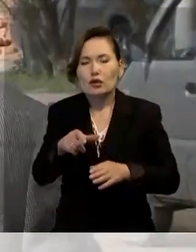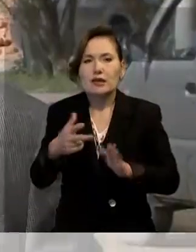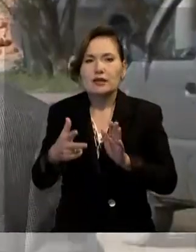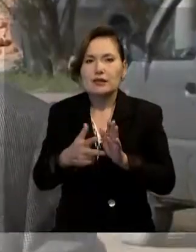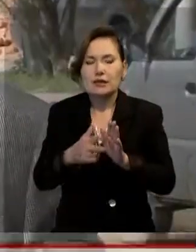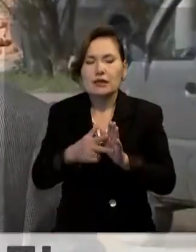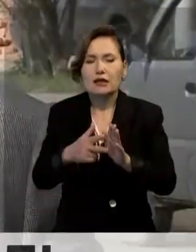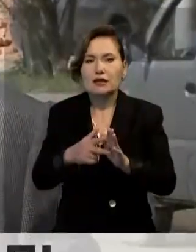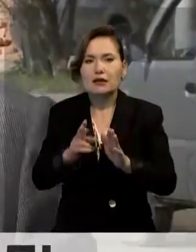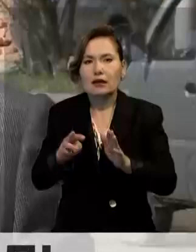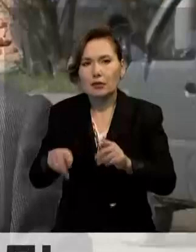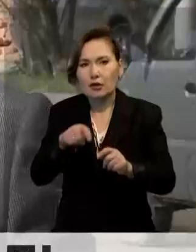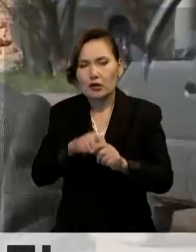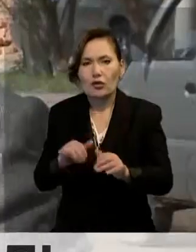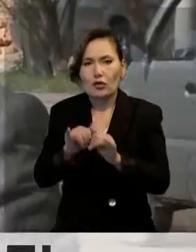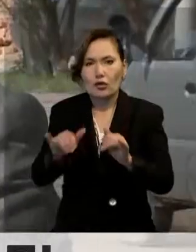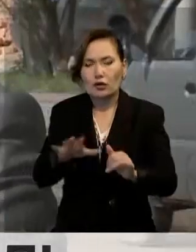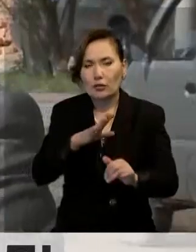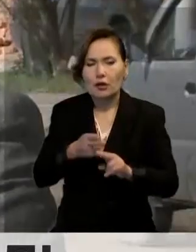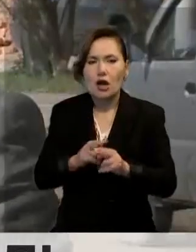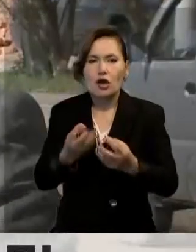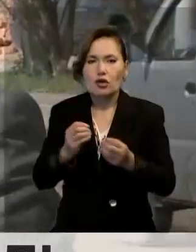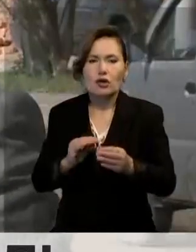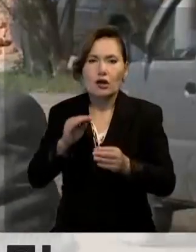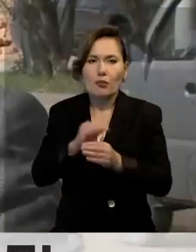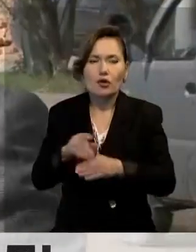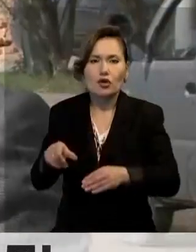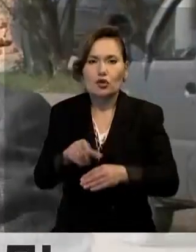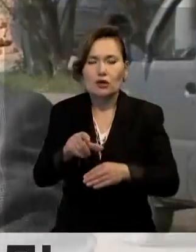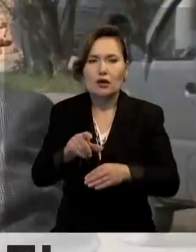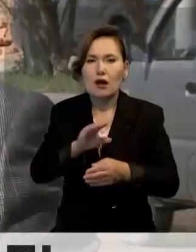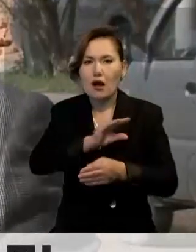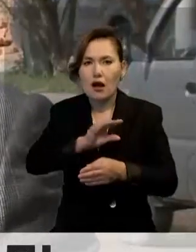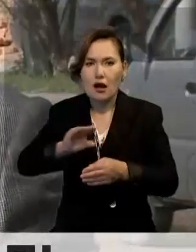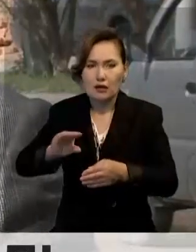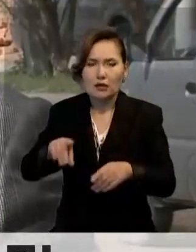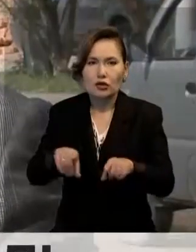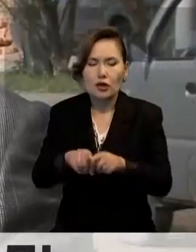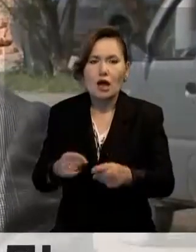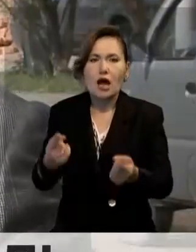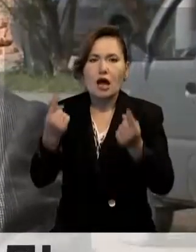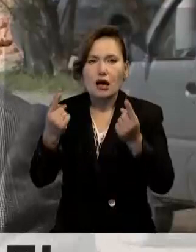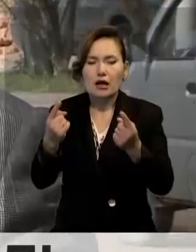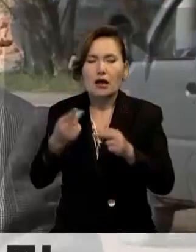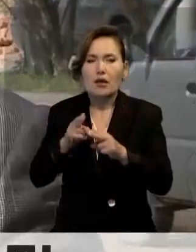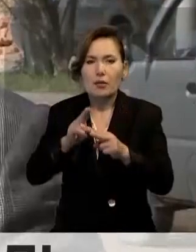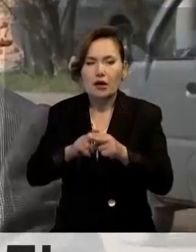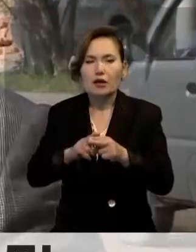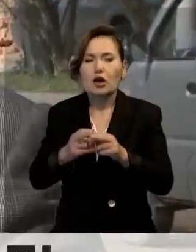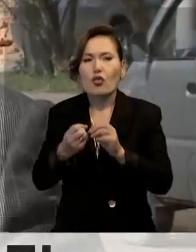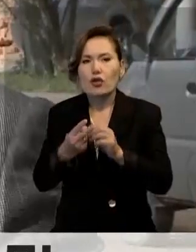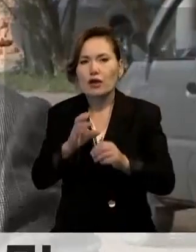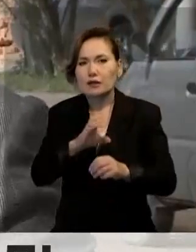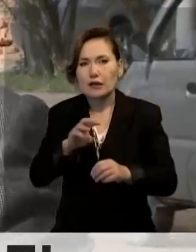бағы жоба бойынша кете береді. Одан бөлек мына жолдың қалыңдығы ірі асфальт 12 сантиметр